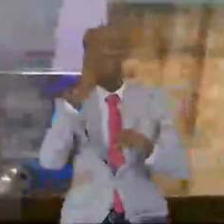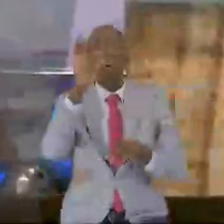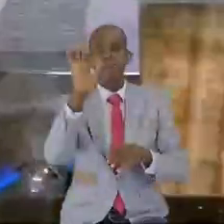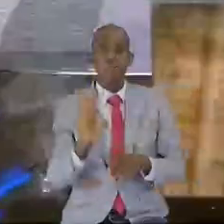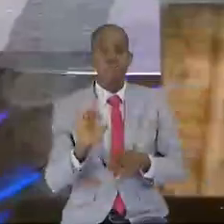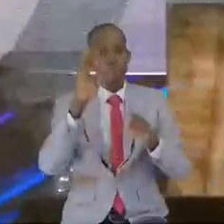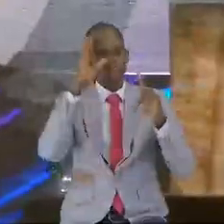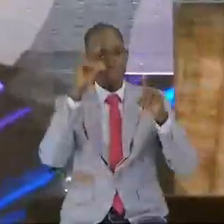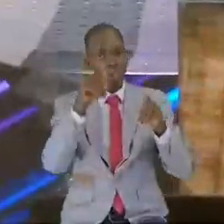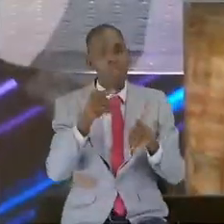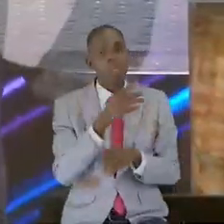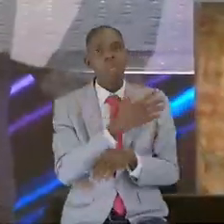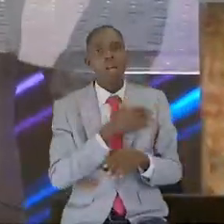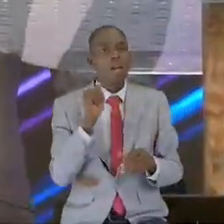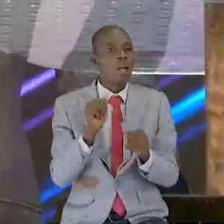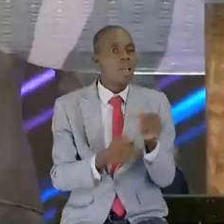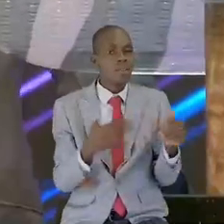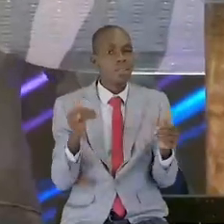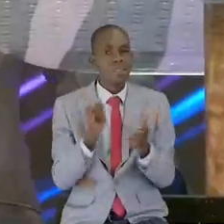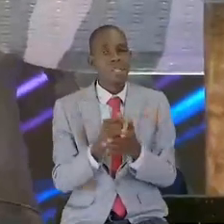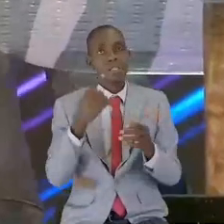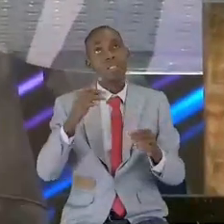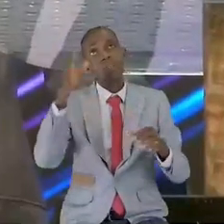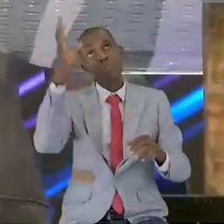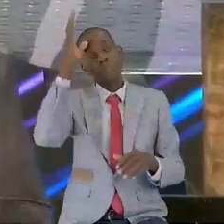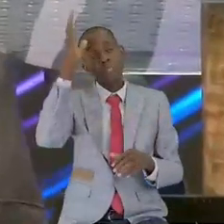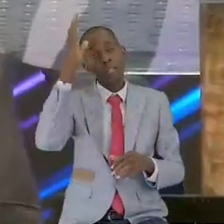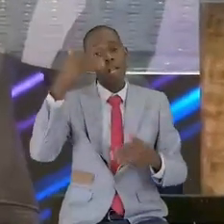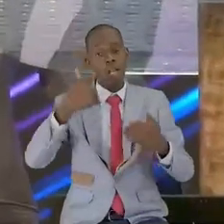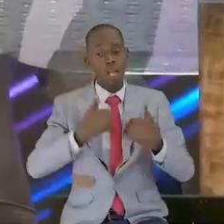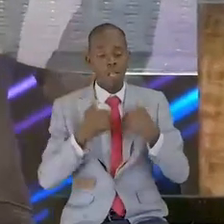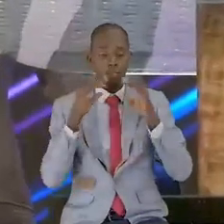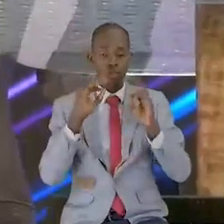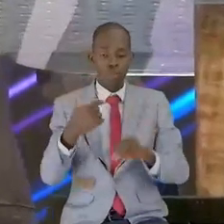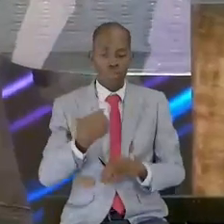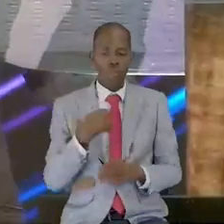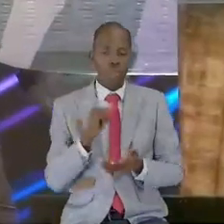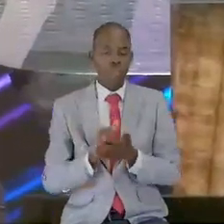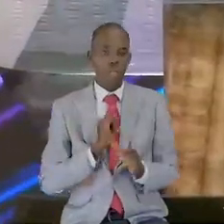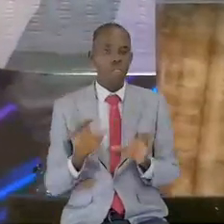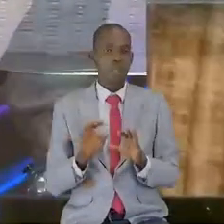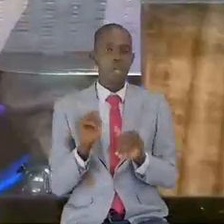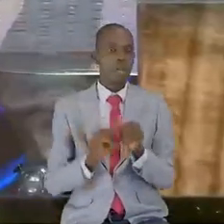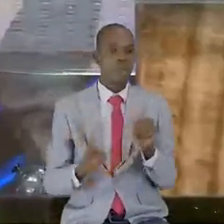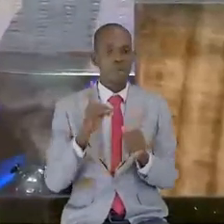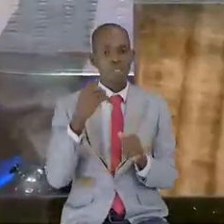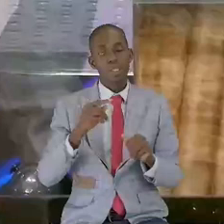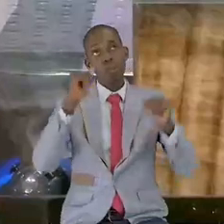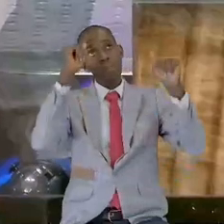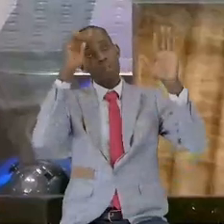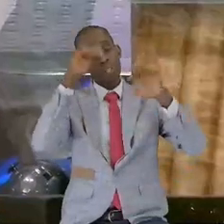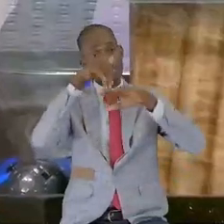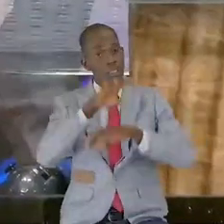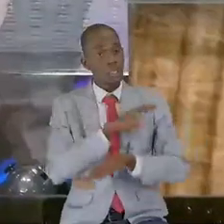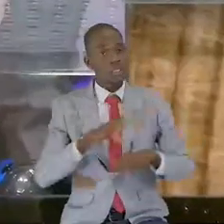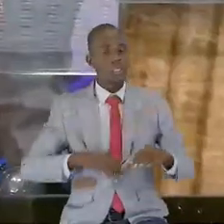l'a envoyé. Et tout ce que le Père m'a enseigné, c'est ce que je fais. Partout où le Père l'a envoyé, c'est là où